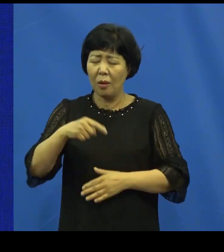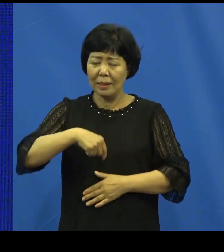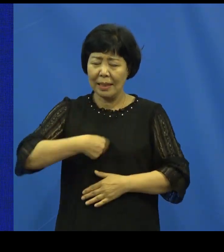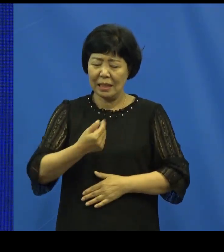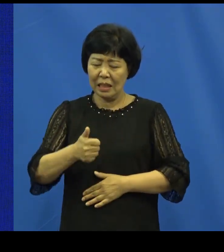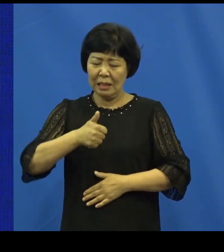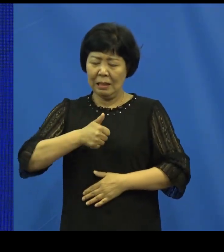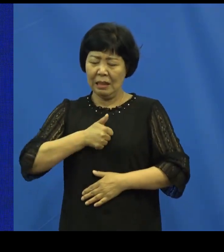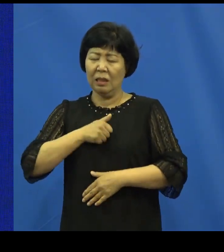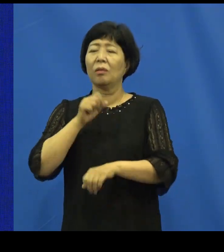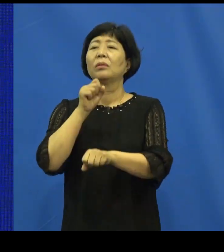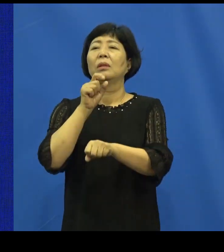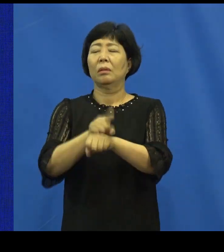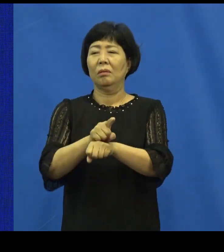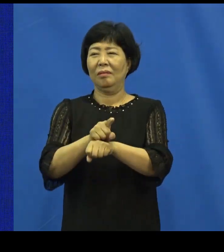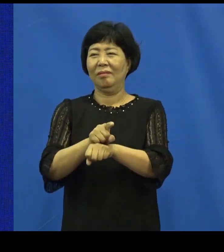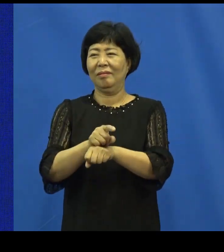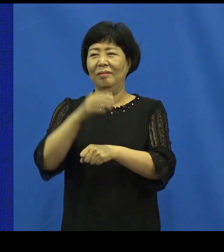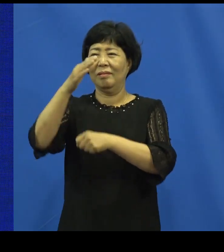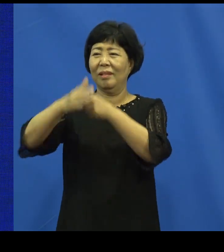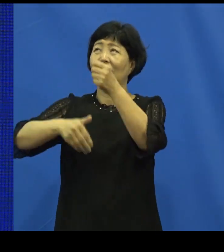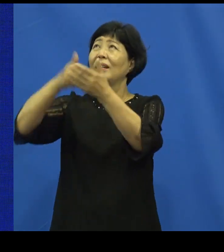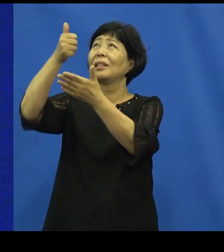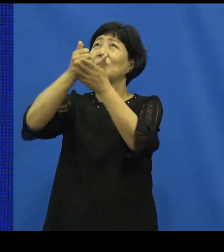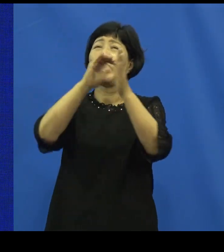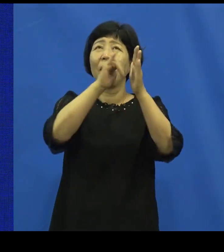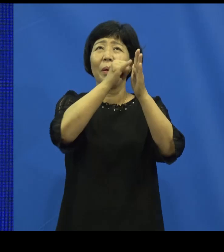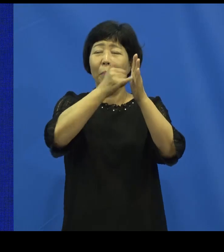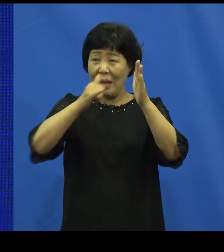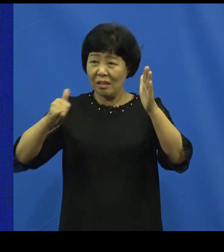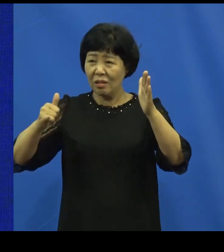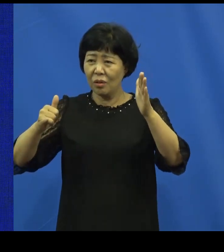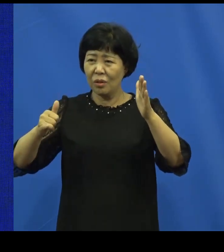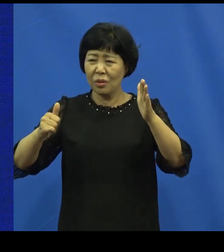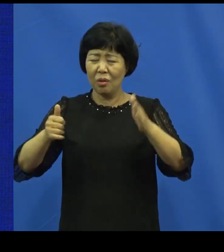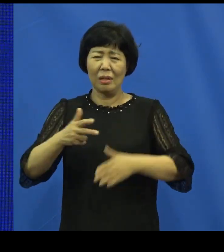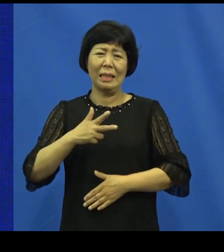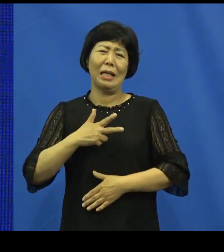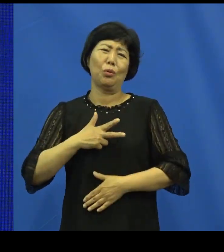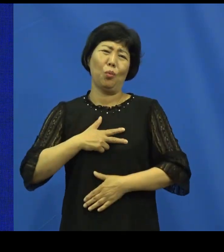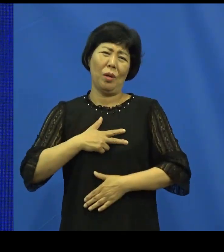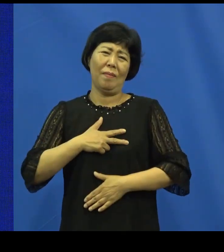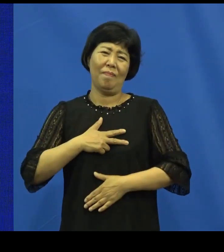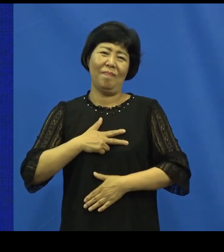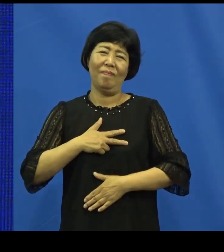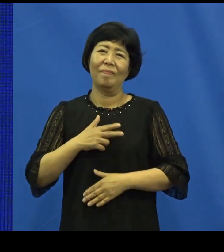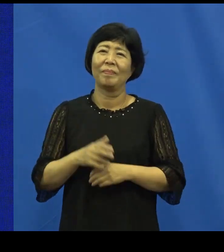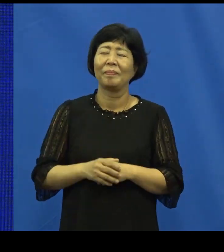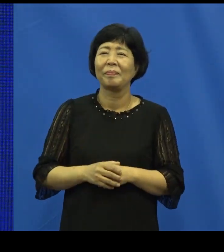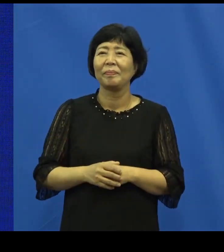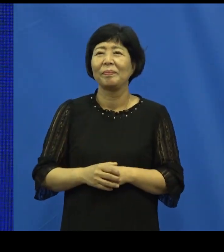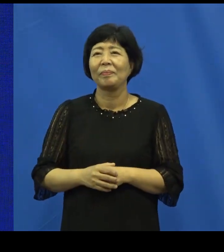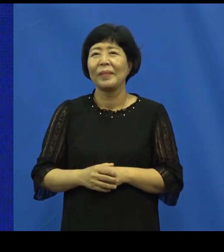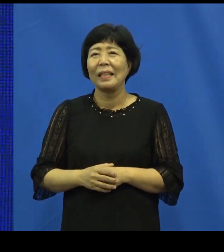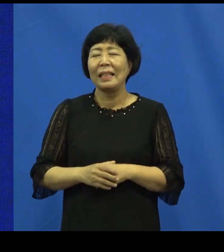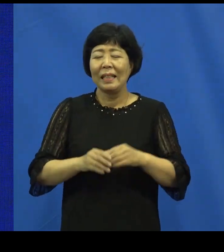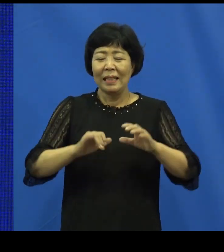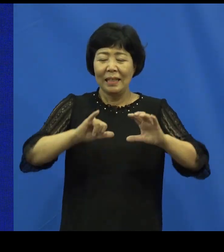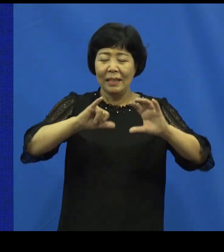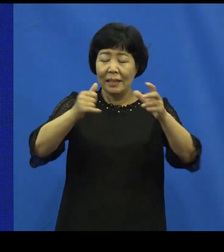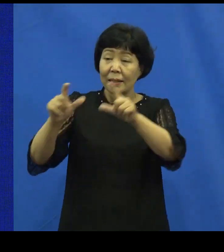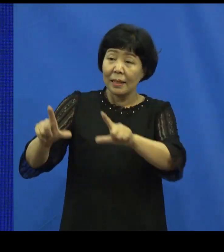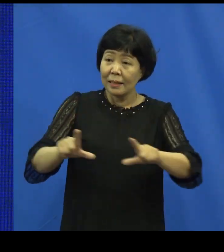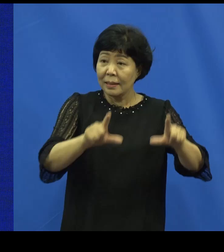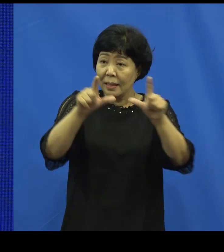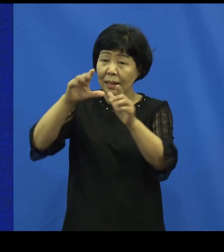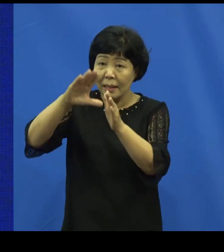거예요. 하나님의 백성으로서의 자존심이에요. 그것 놓치면 그는 이제 게임 끝이에요. 여러분, 이 세상에 살아갈 때